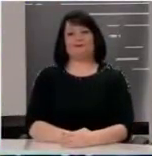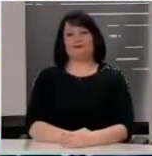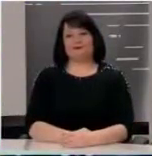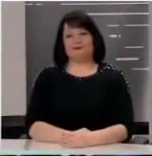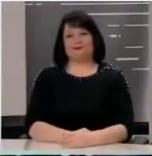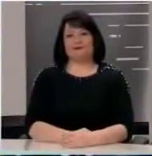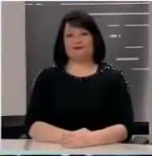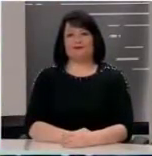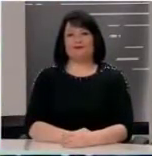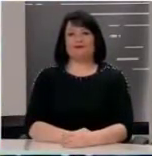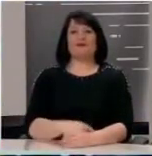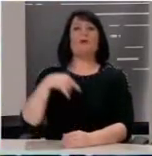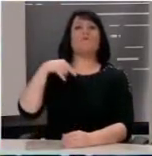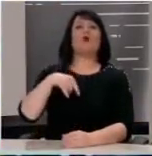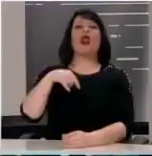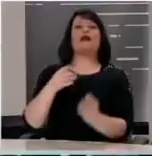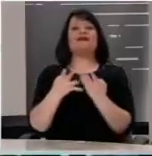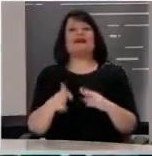εκτός από τα σόγια του Πολάκη, βέβαια, ξέρονται.